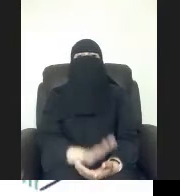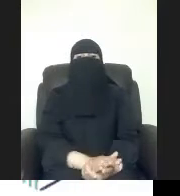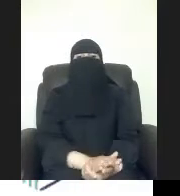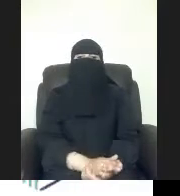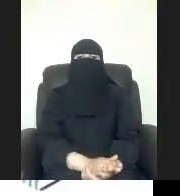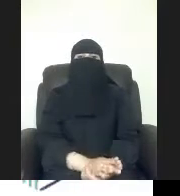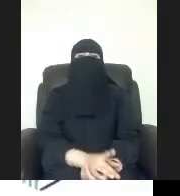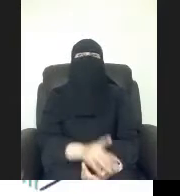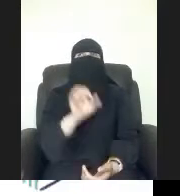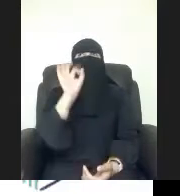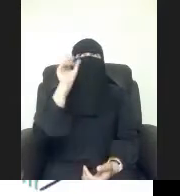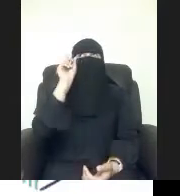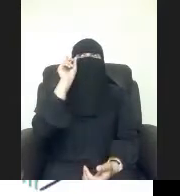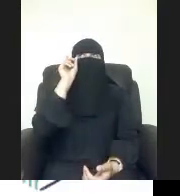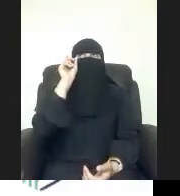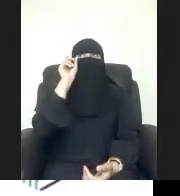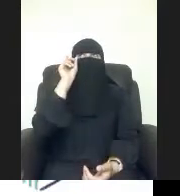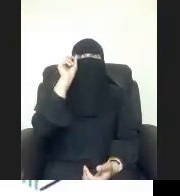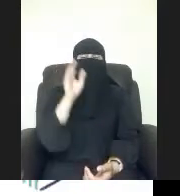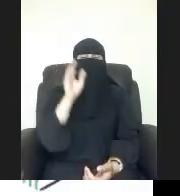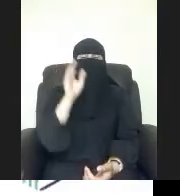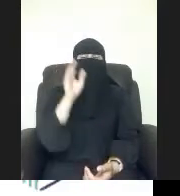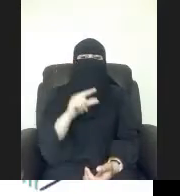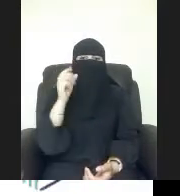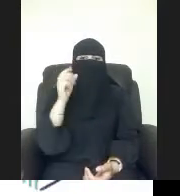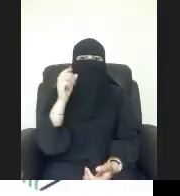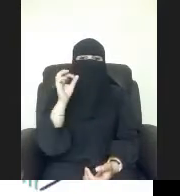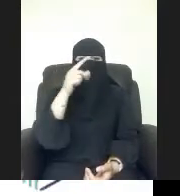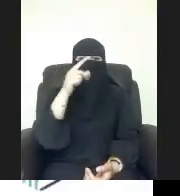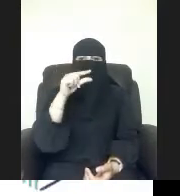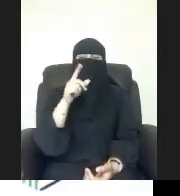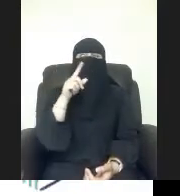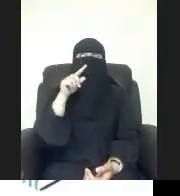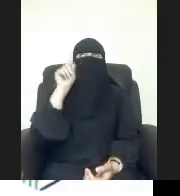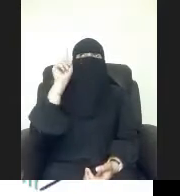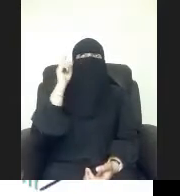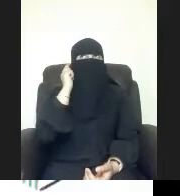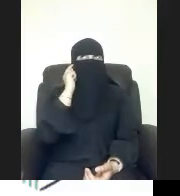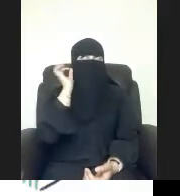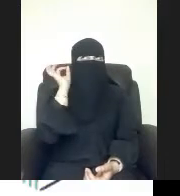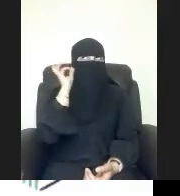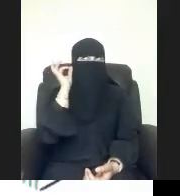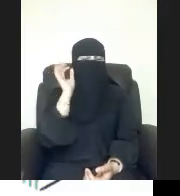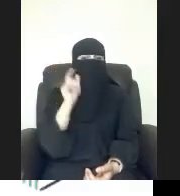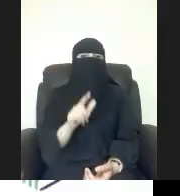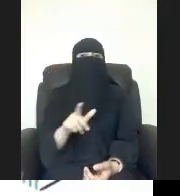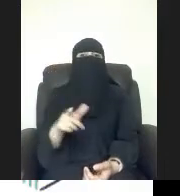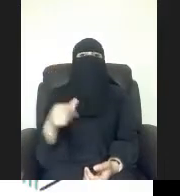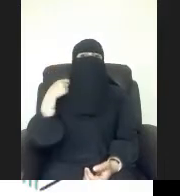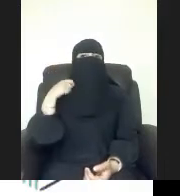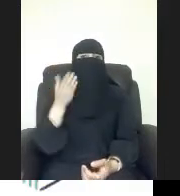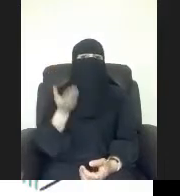أكيد أنه حاضر وسمع يعني طلبك هذا، ونشوف سعادة العميد أيضا عميد التعليم الإلكتروني دكتور نايف إن شاء الله